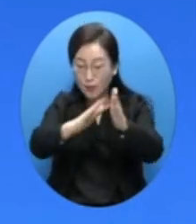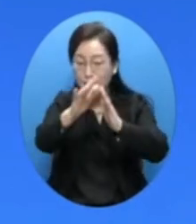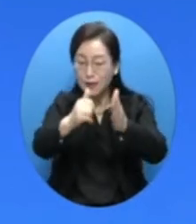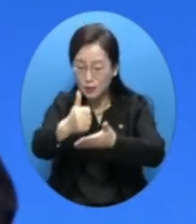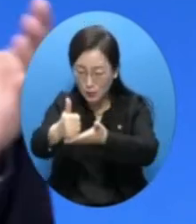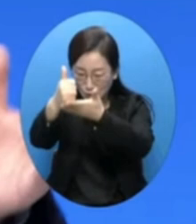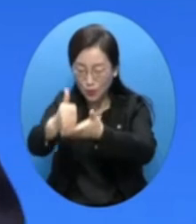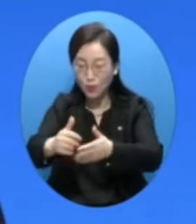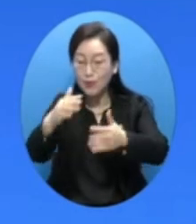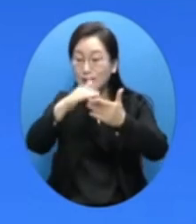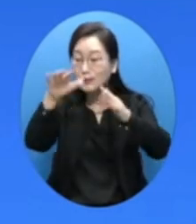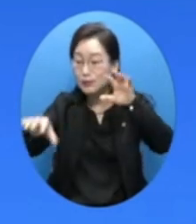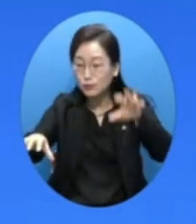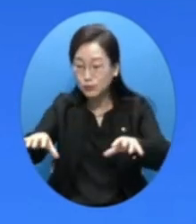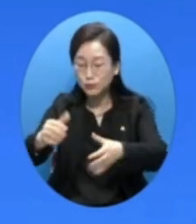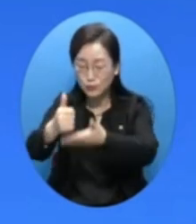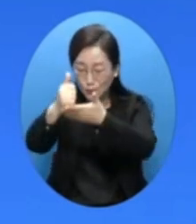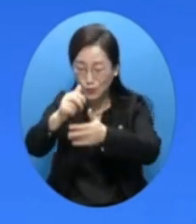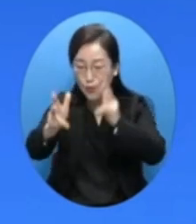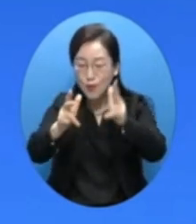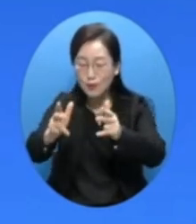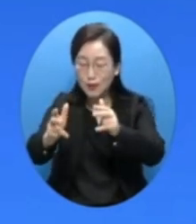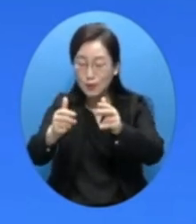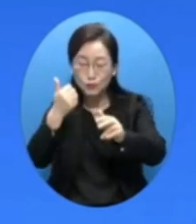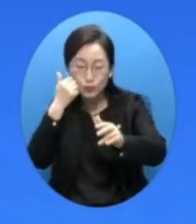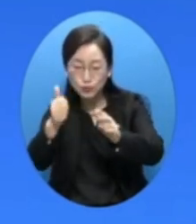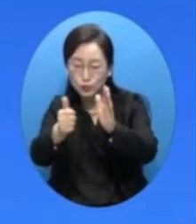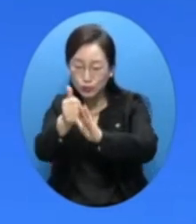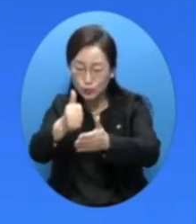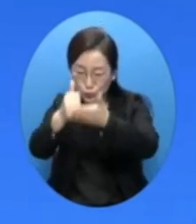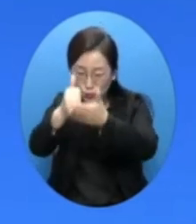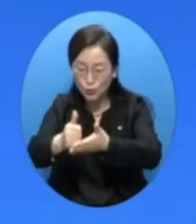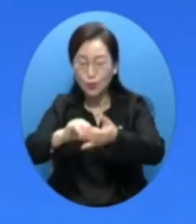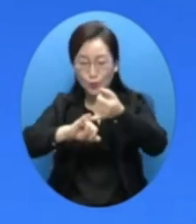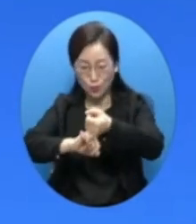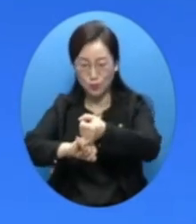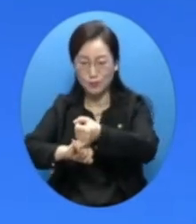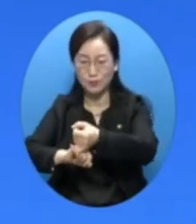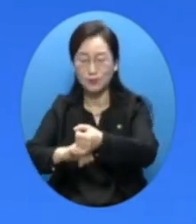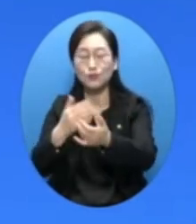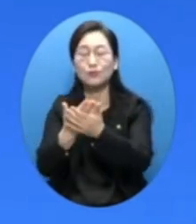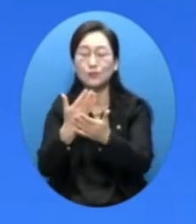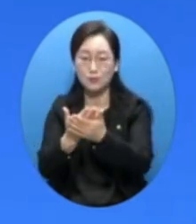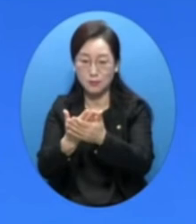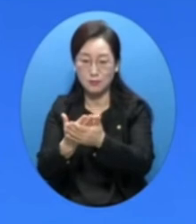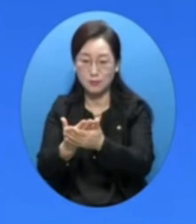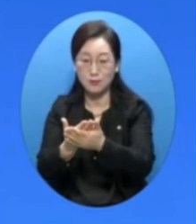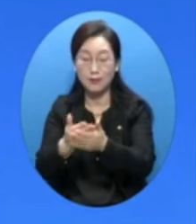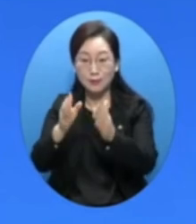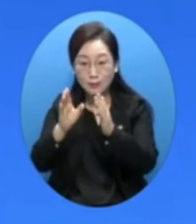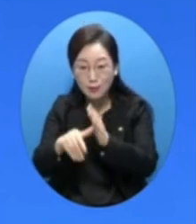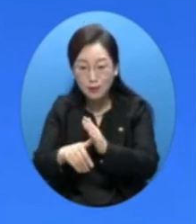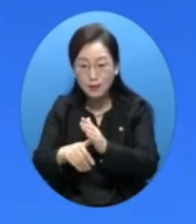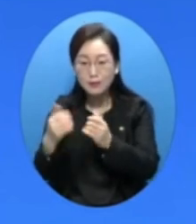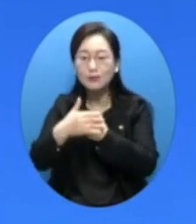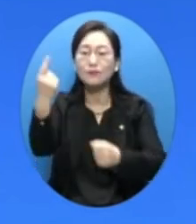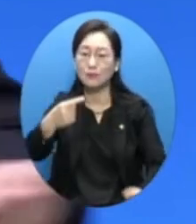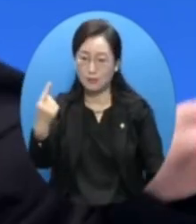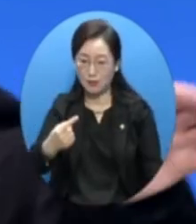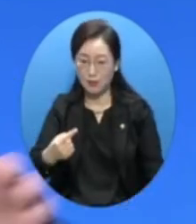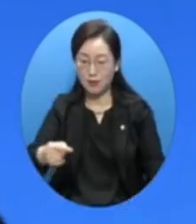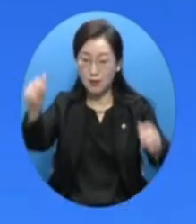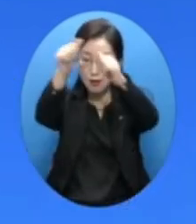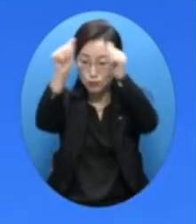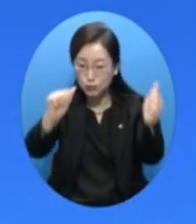섬기고 이웃을 섬기고 회수하는 섬기는 그러한 지도자가 되게 하여 주시옵소서 하나님의 은혜가 임할 것입니다 우상을